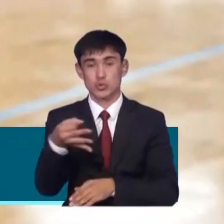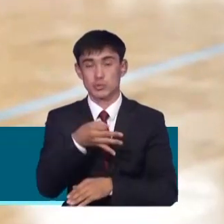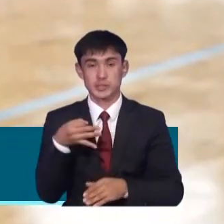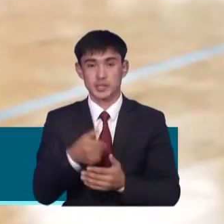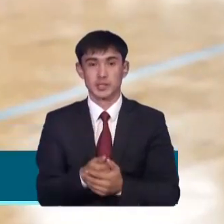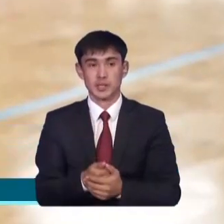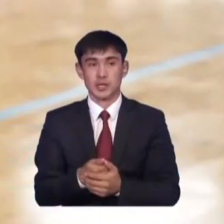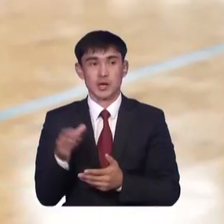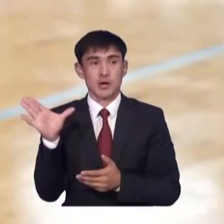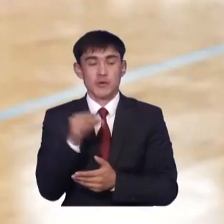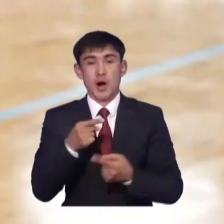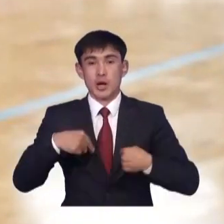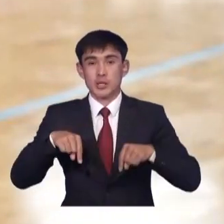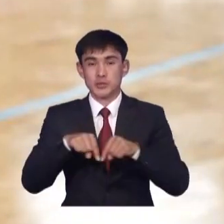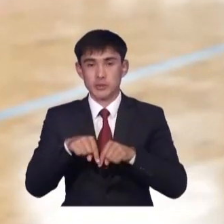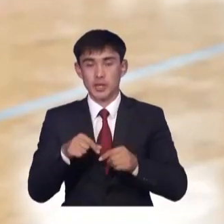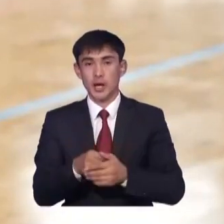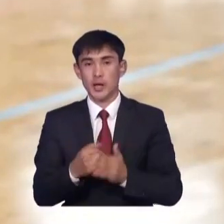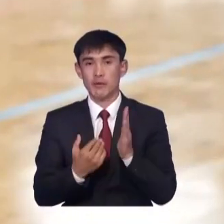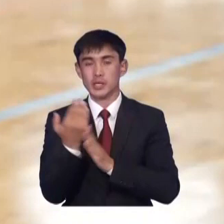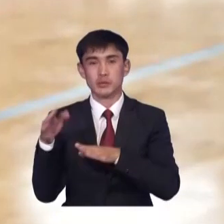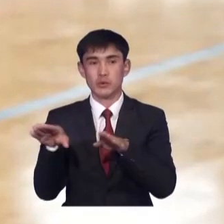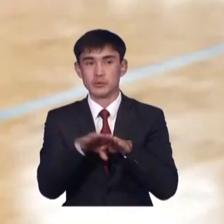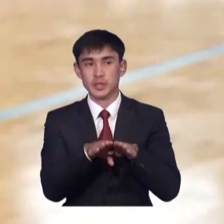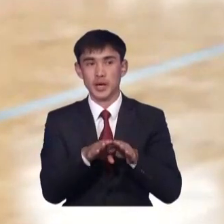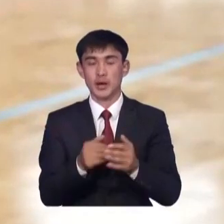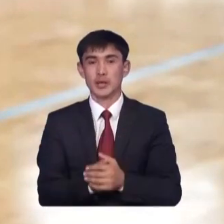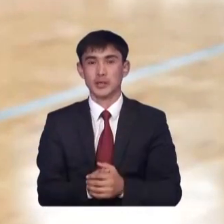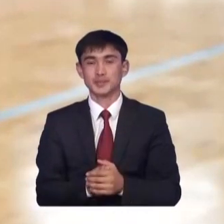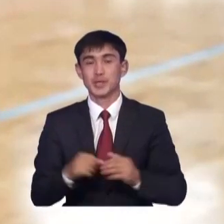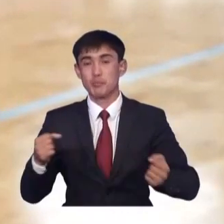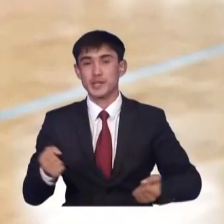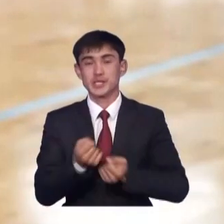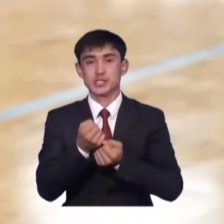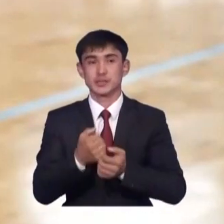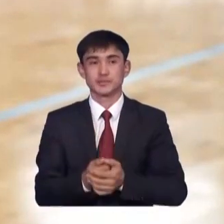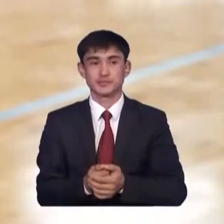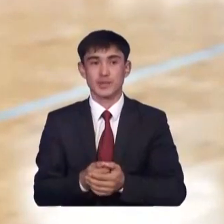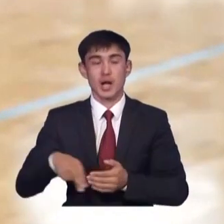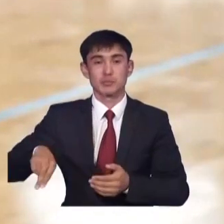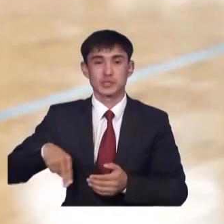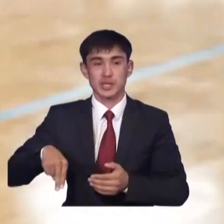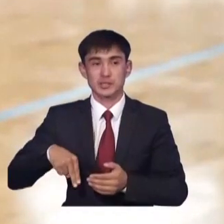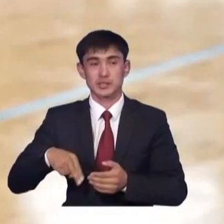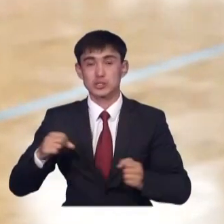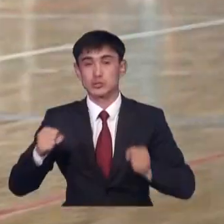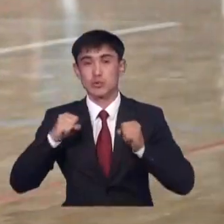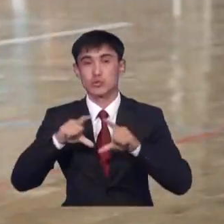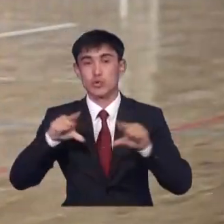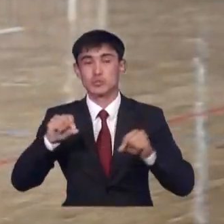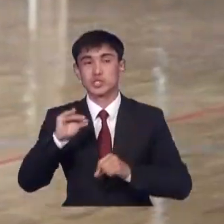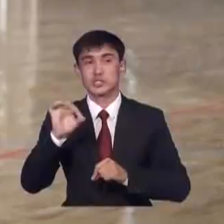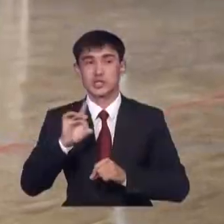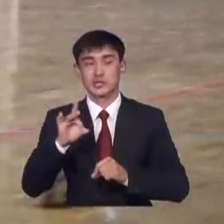области. Все организовано на высшем уровне, при поддержке администрации спорткомплекса